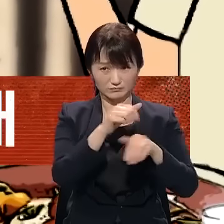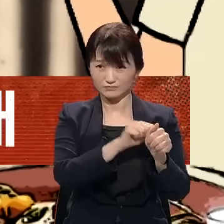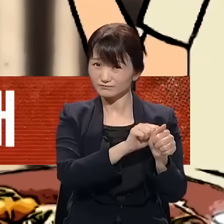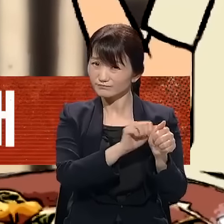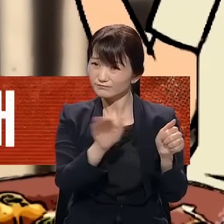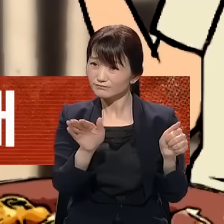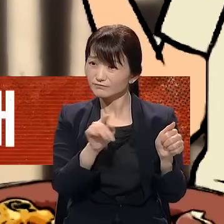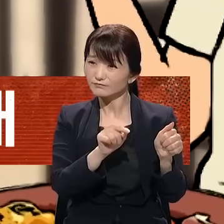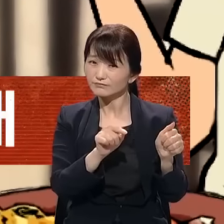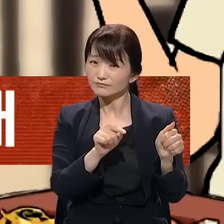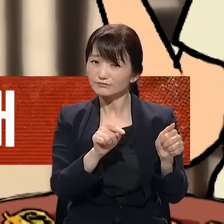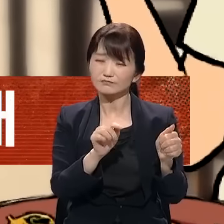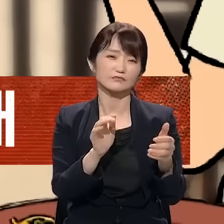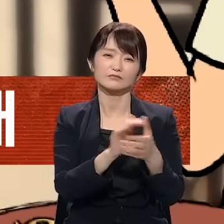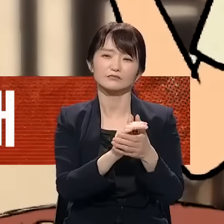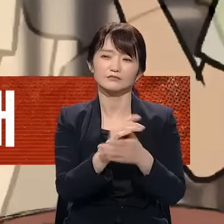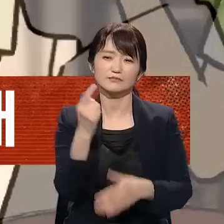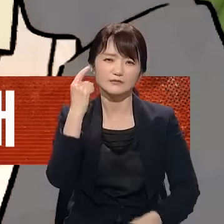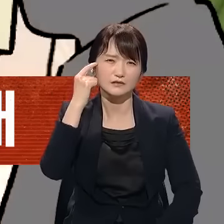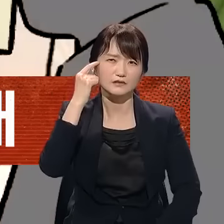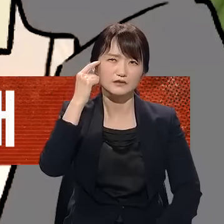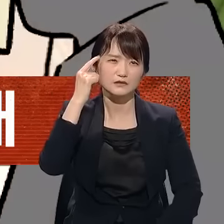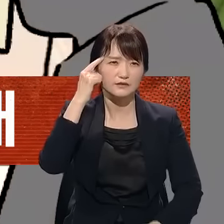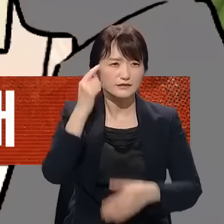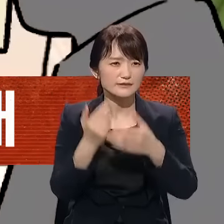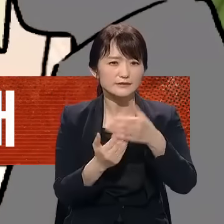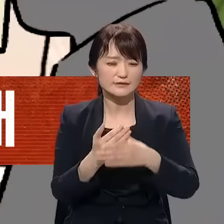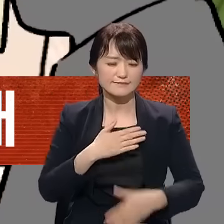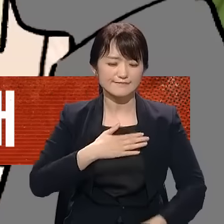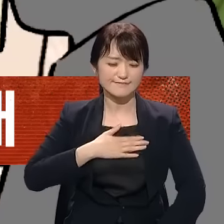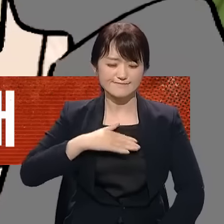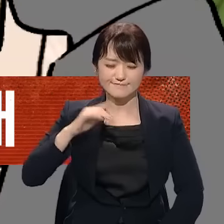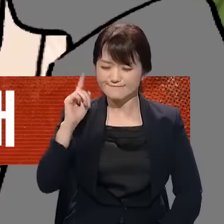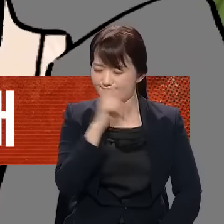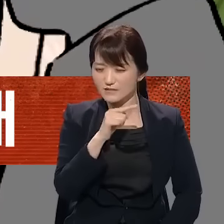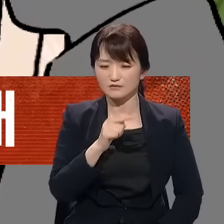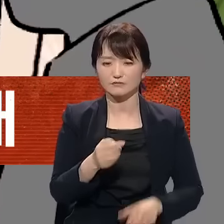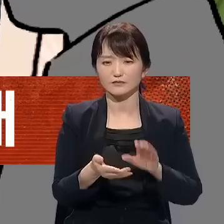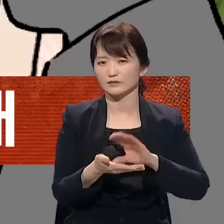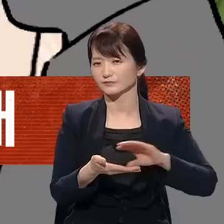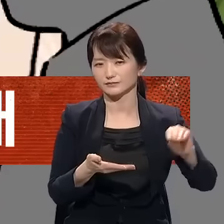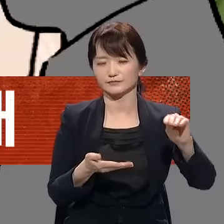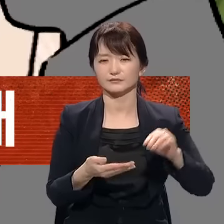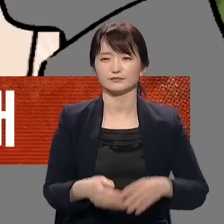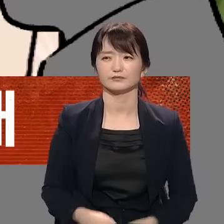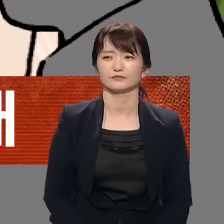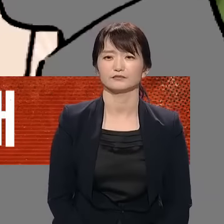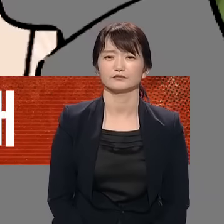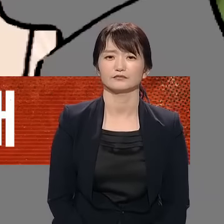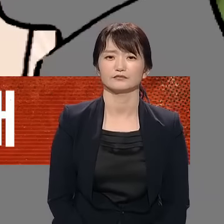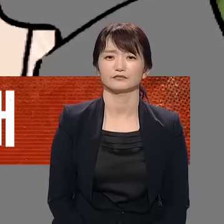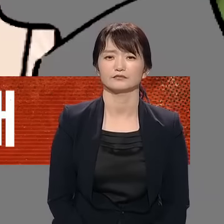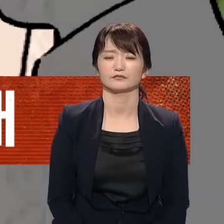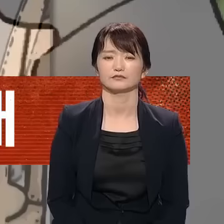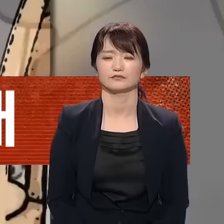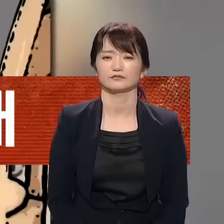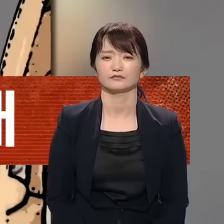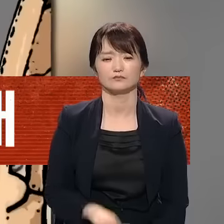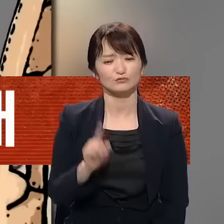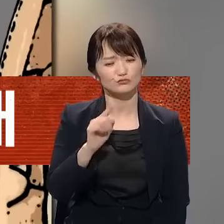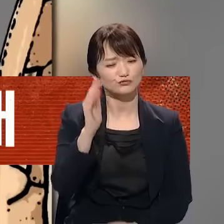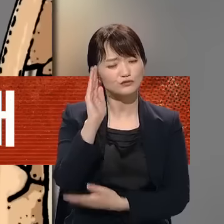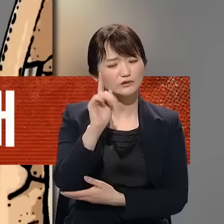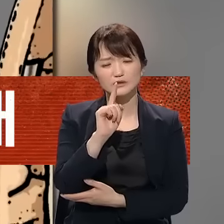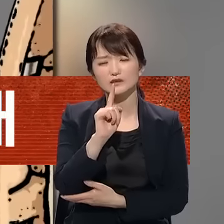당했을 때 친구들한테 들었던 말이 연상이 돼서 기분이 나빠져서 술자리를 피했다고 합니다 근데 당신이 막 정확하게 어떤 얘기를